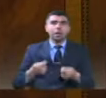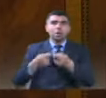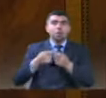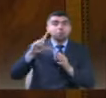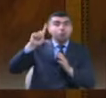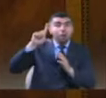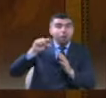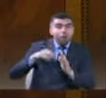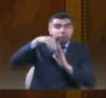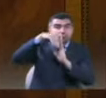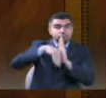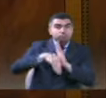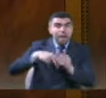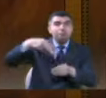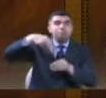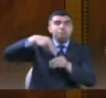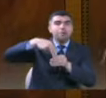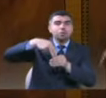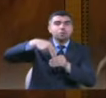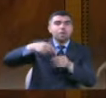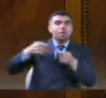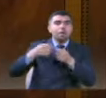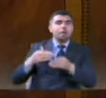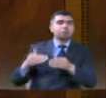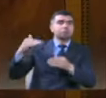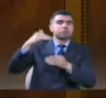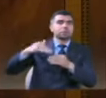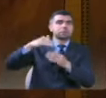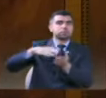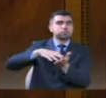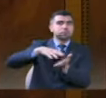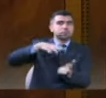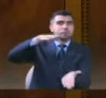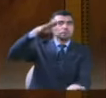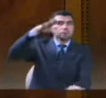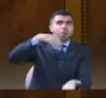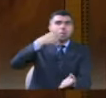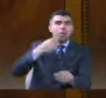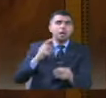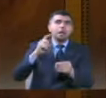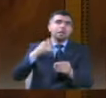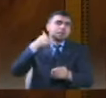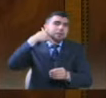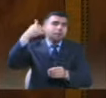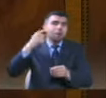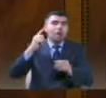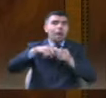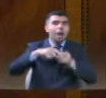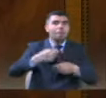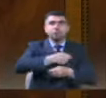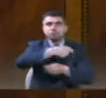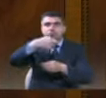البترول راه داك الاموال بدات كتراكم وغادي نضرب التليفون للنقابات ونصيفط لهم الفلوس يوزوها على